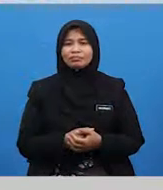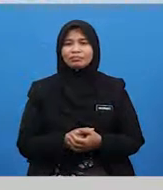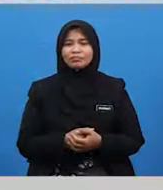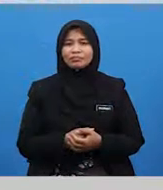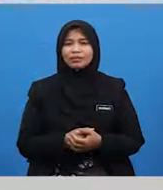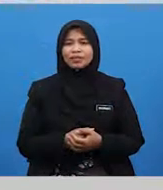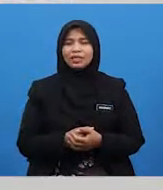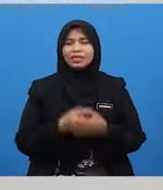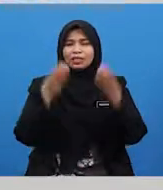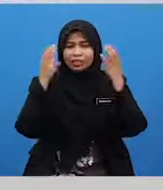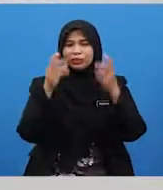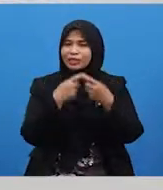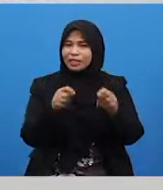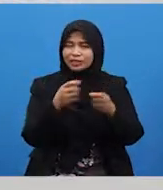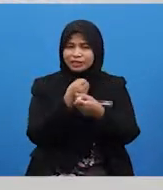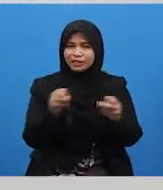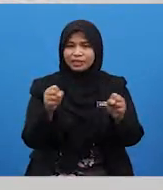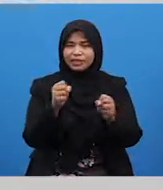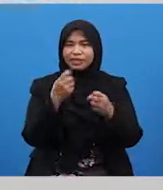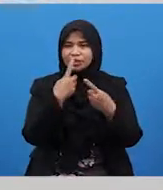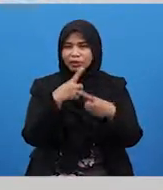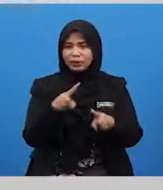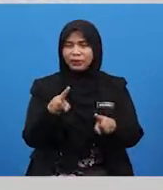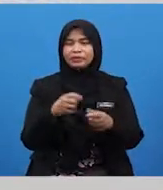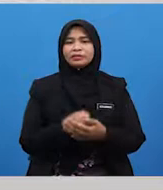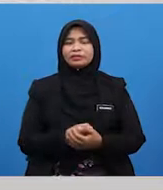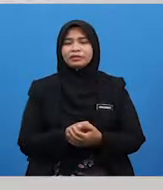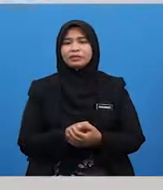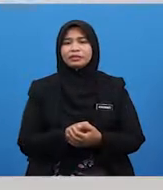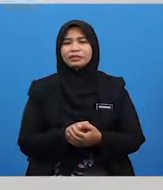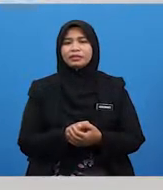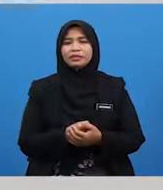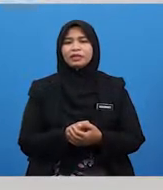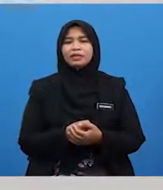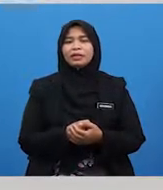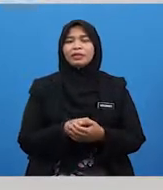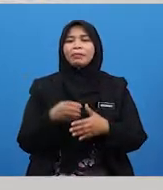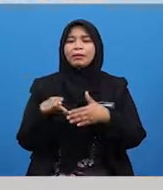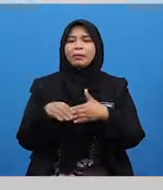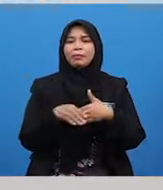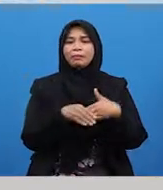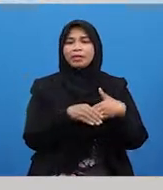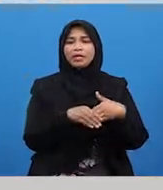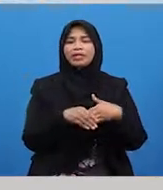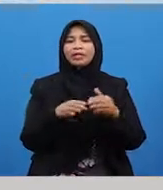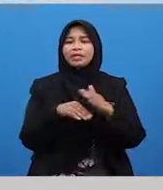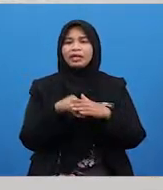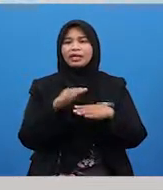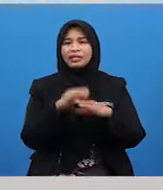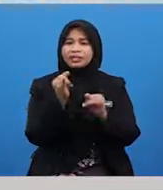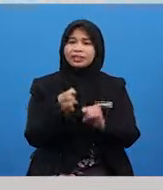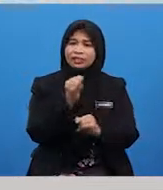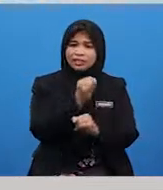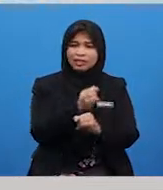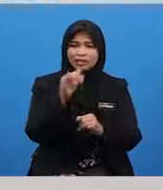semua. Cikgu telah menyediakan cadangan jawapan. Jawapan bagi gambar kedua ialah memimpin tangan jiran yang